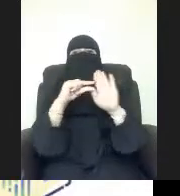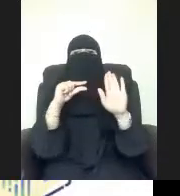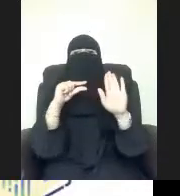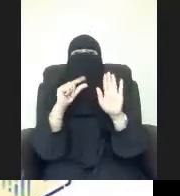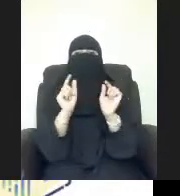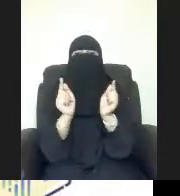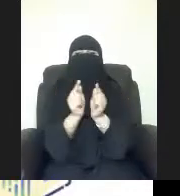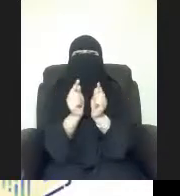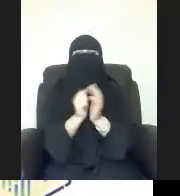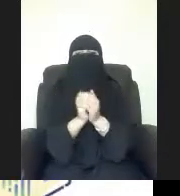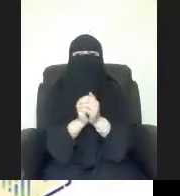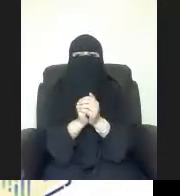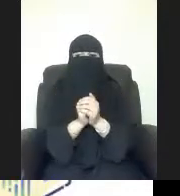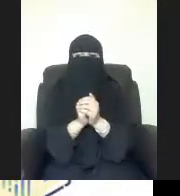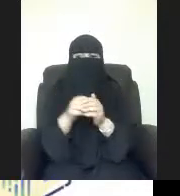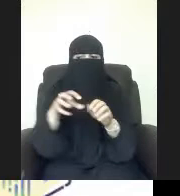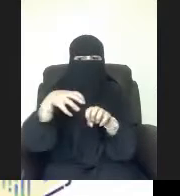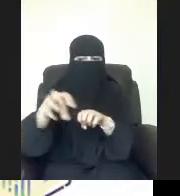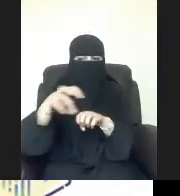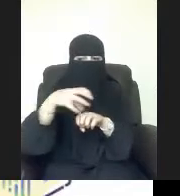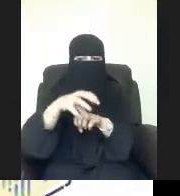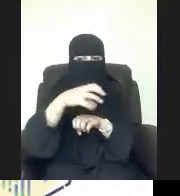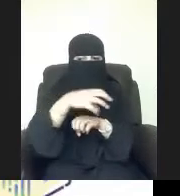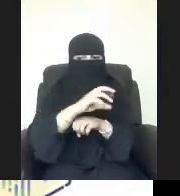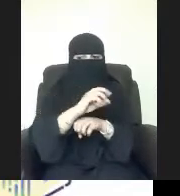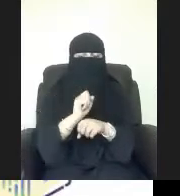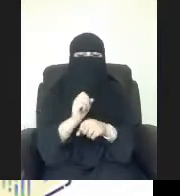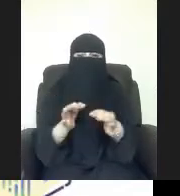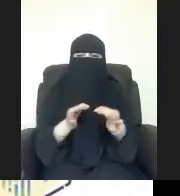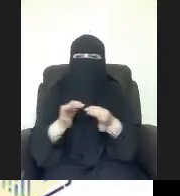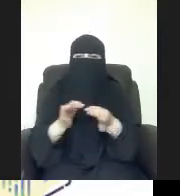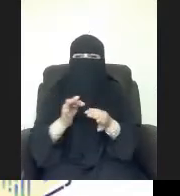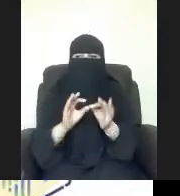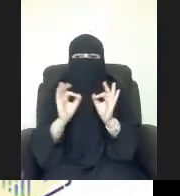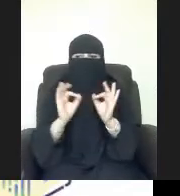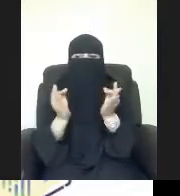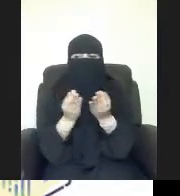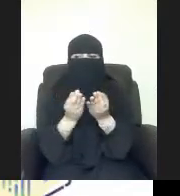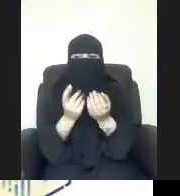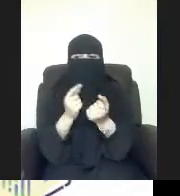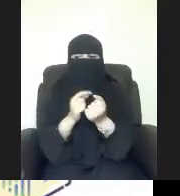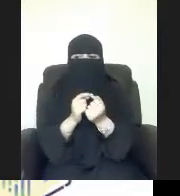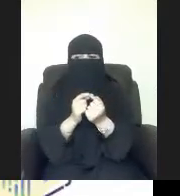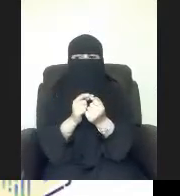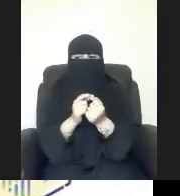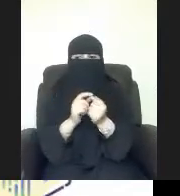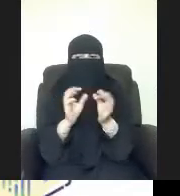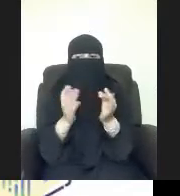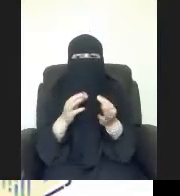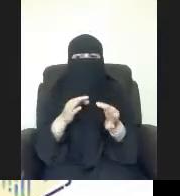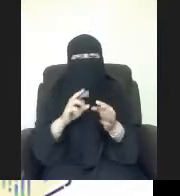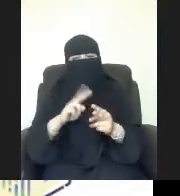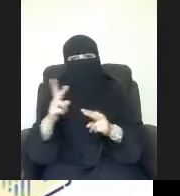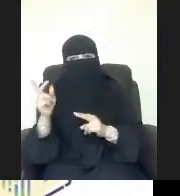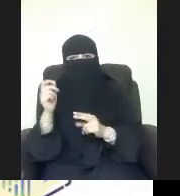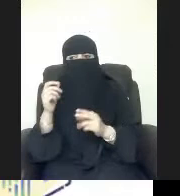مجال متنوع وموسع في التصميم والاستعلام يجمع بين الأساليب المباشرة وجها لوجه عبر الإنترنت، بمعنى أني